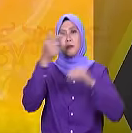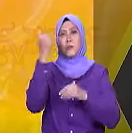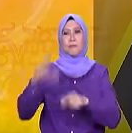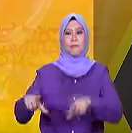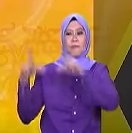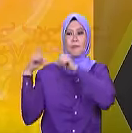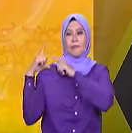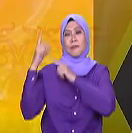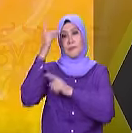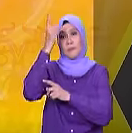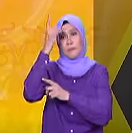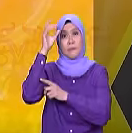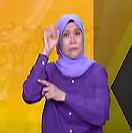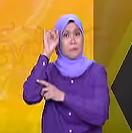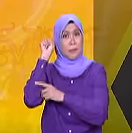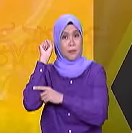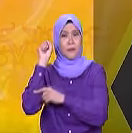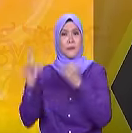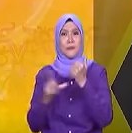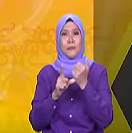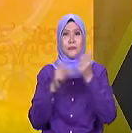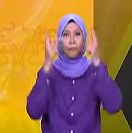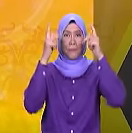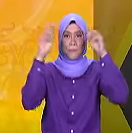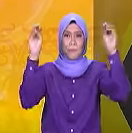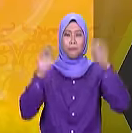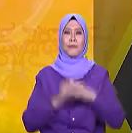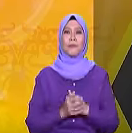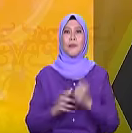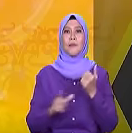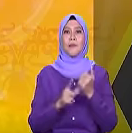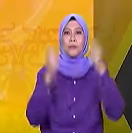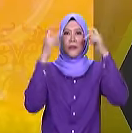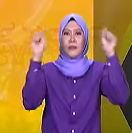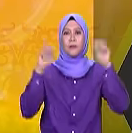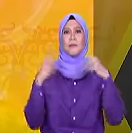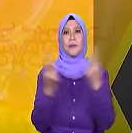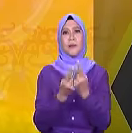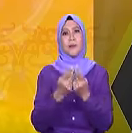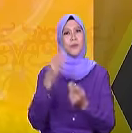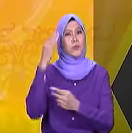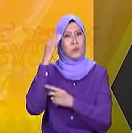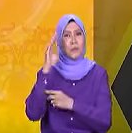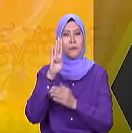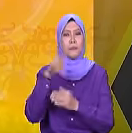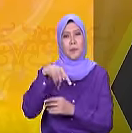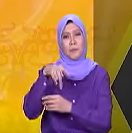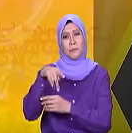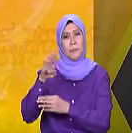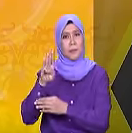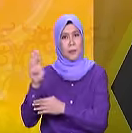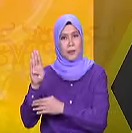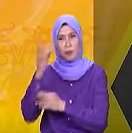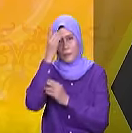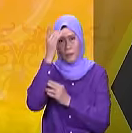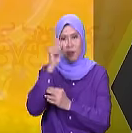pelantikan Datuk Seri Ismail Sabri Yaakob sebagai timbalan Perdana Menteri. Naib Presiden Parti Pesaka Bumiputera Bersatu PBB